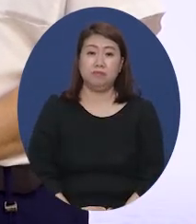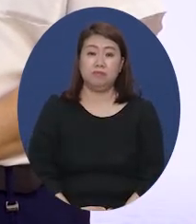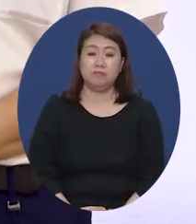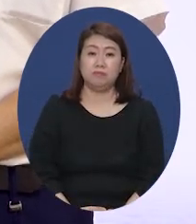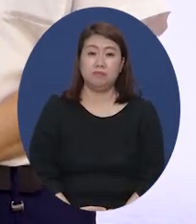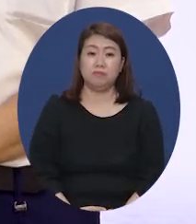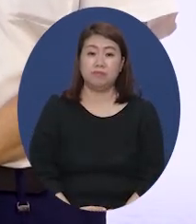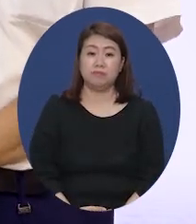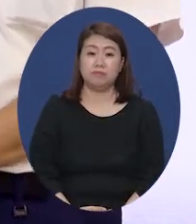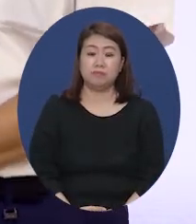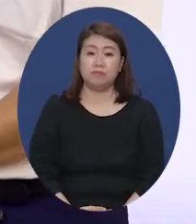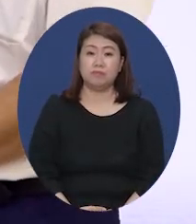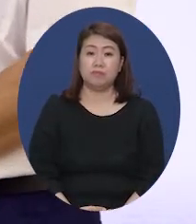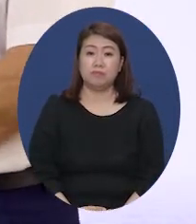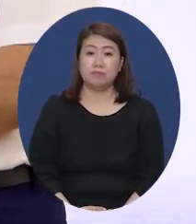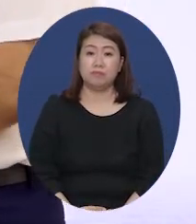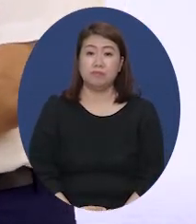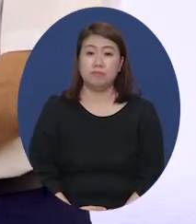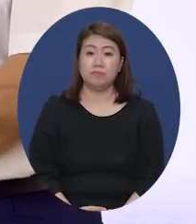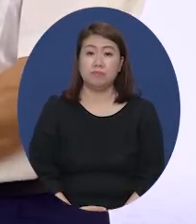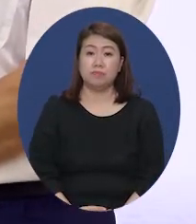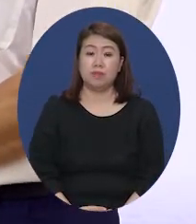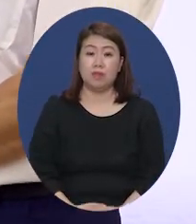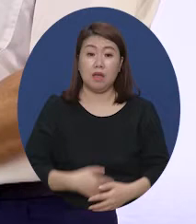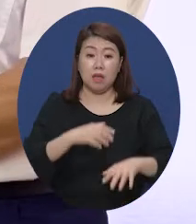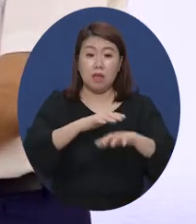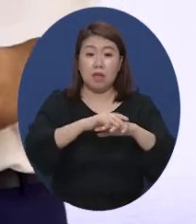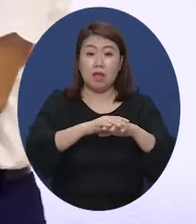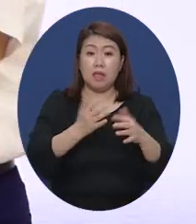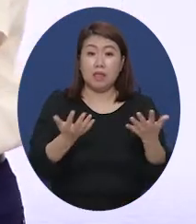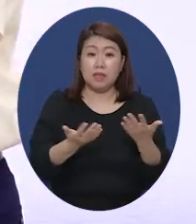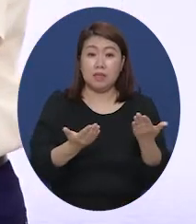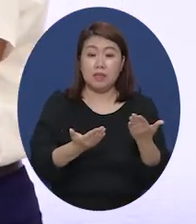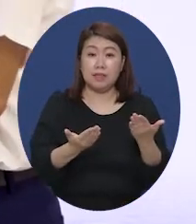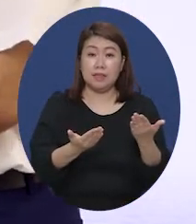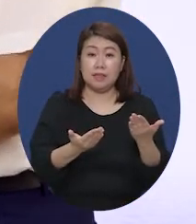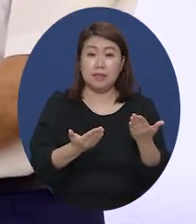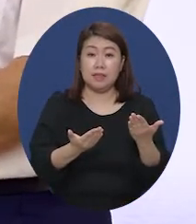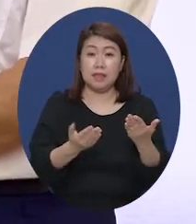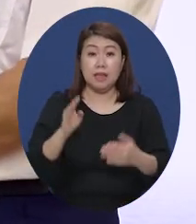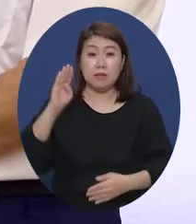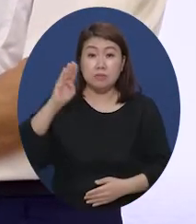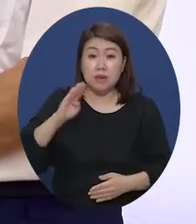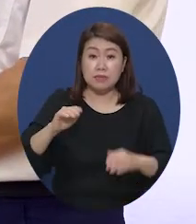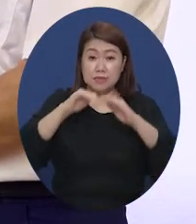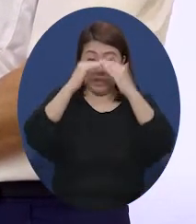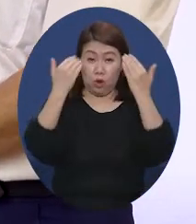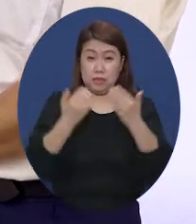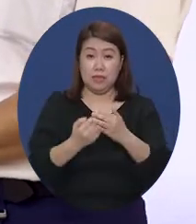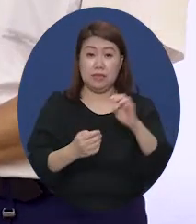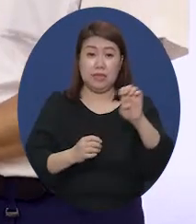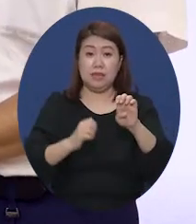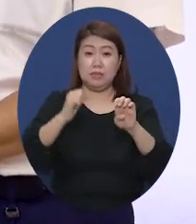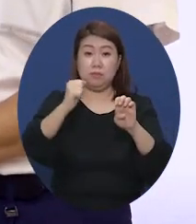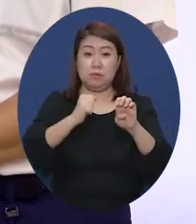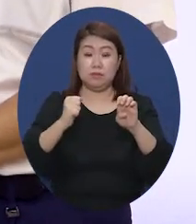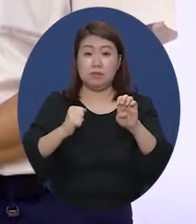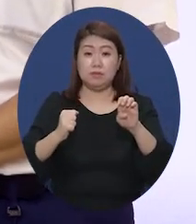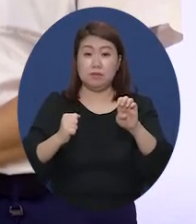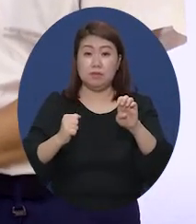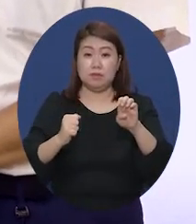뜻입니다. 그 다음에 농업과 목축이 아마존의 브라질 전체의 소의